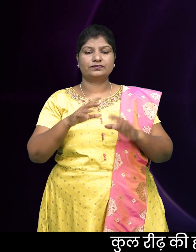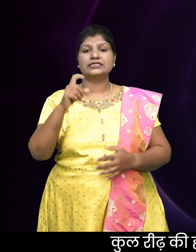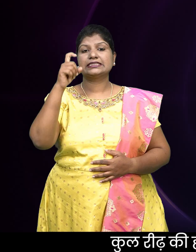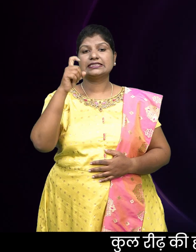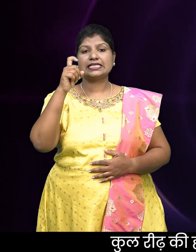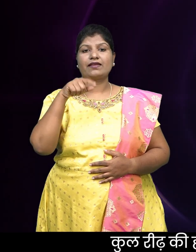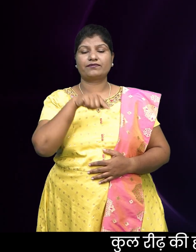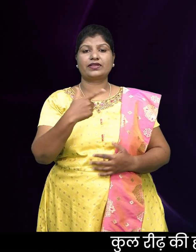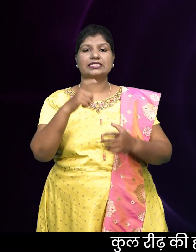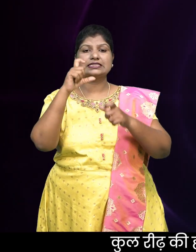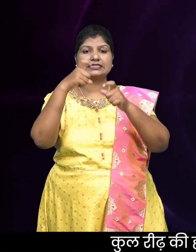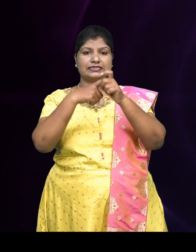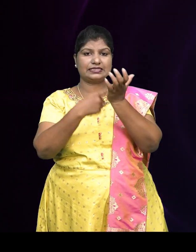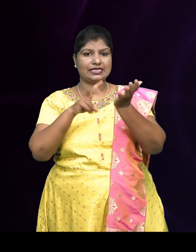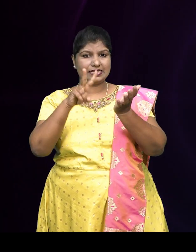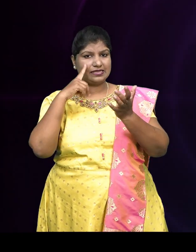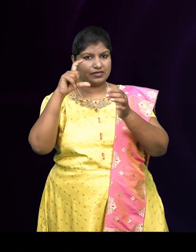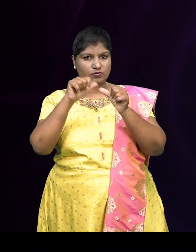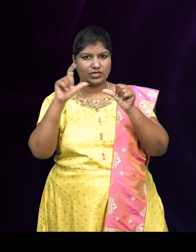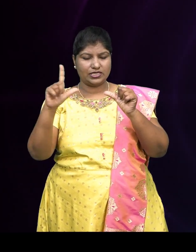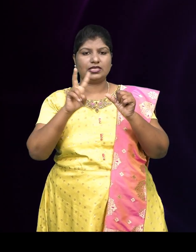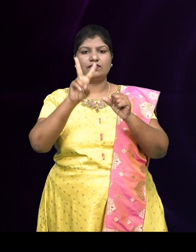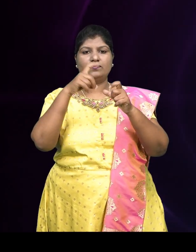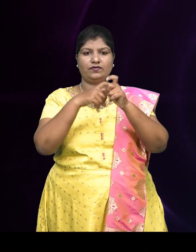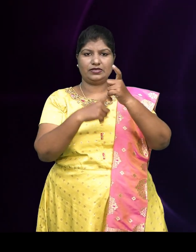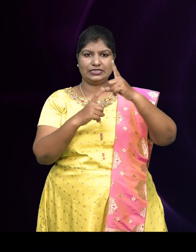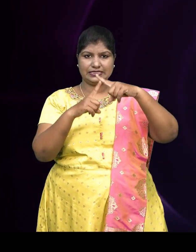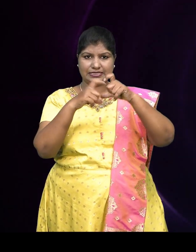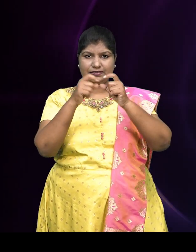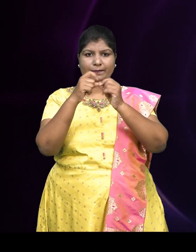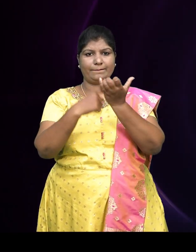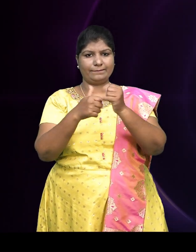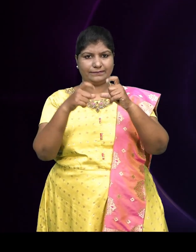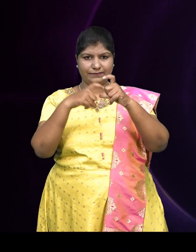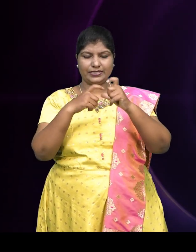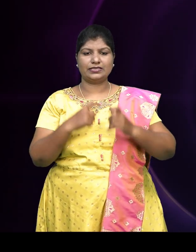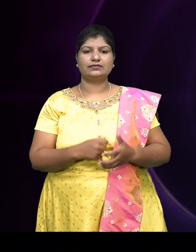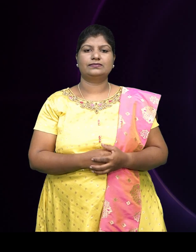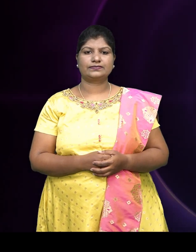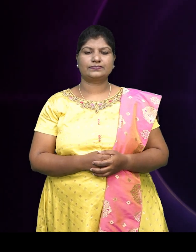5 जुड़े हुए तित्र